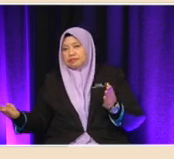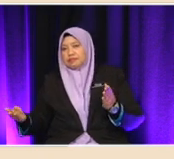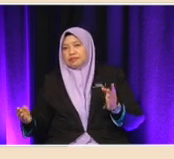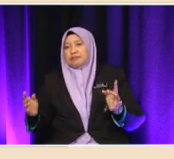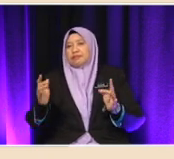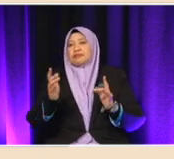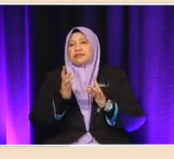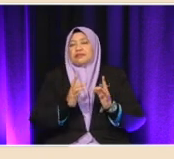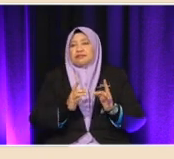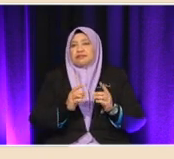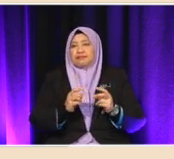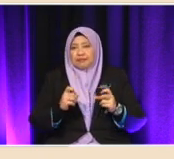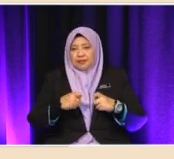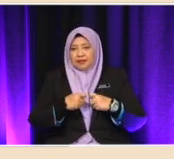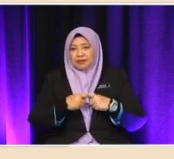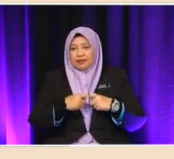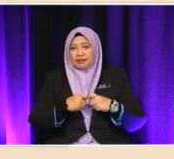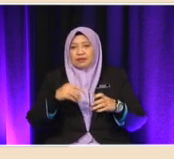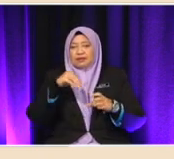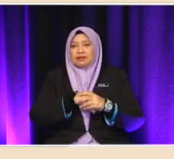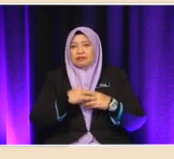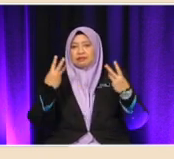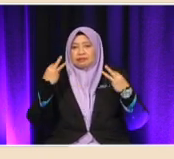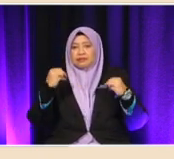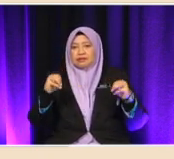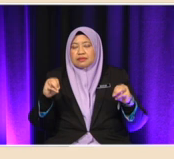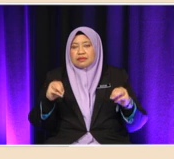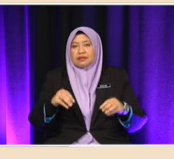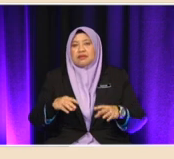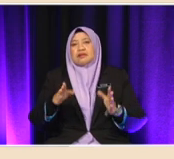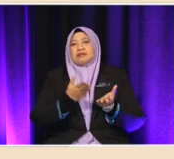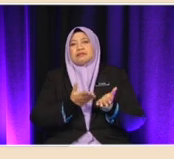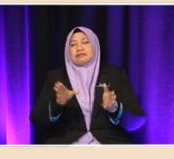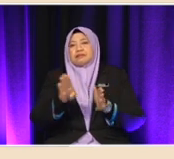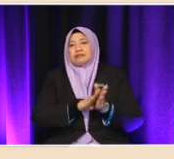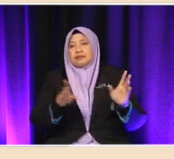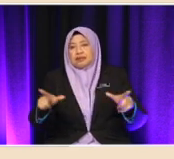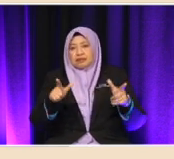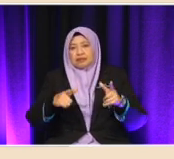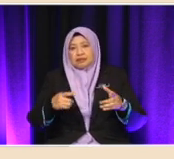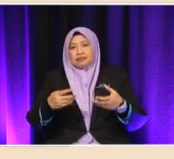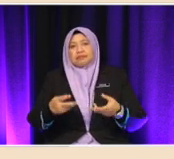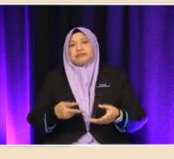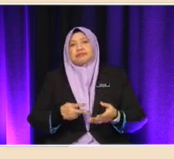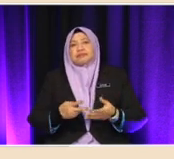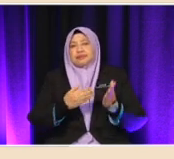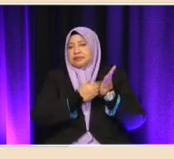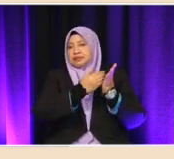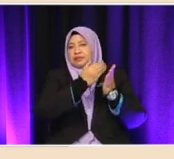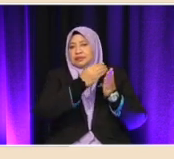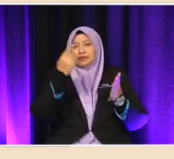berlaku peningkatan teknologi di peningkatan upah buruh si peningkatan